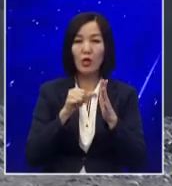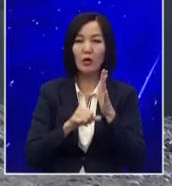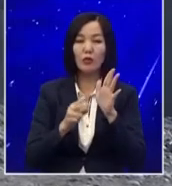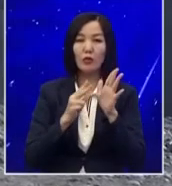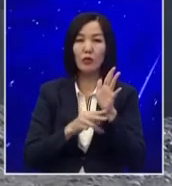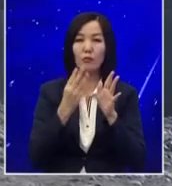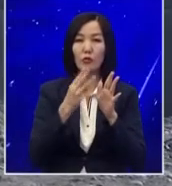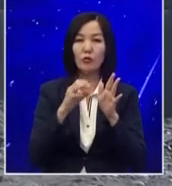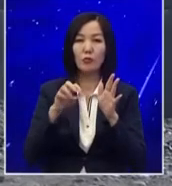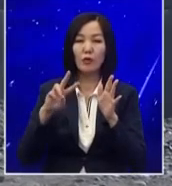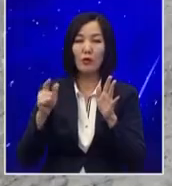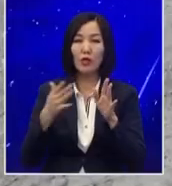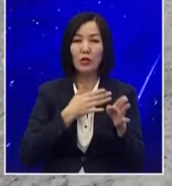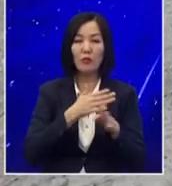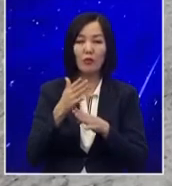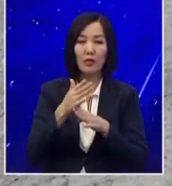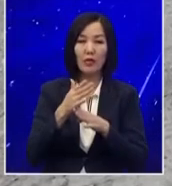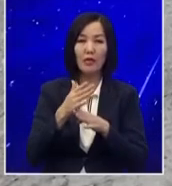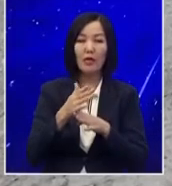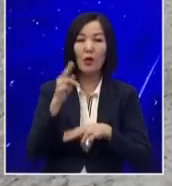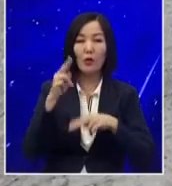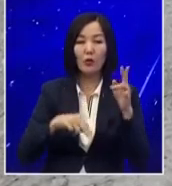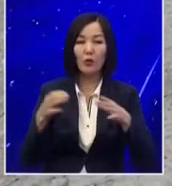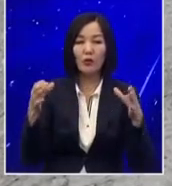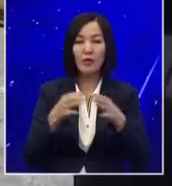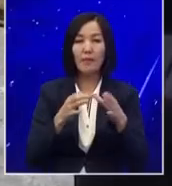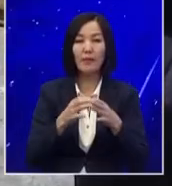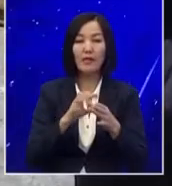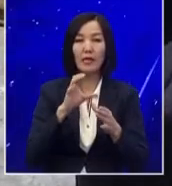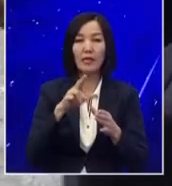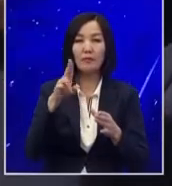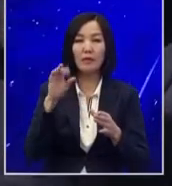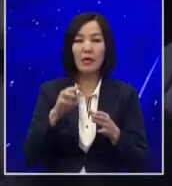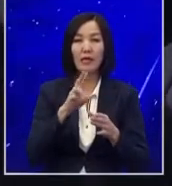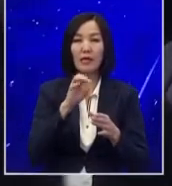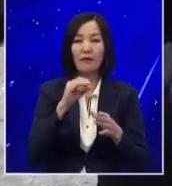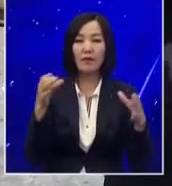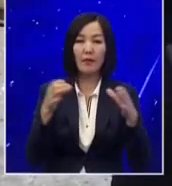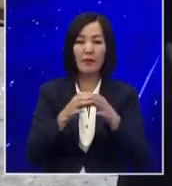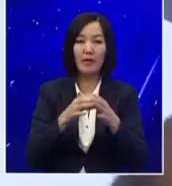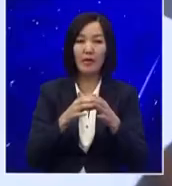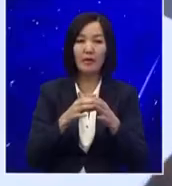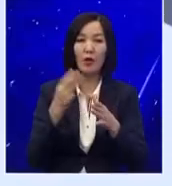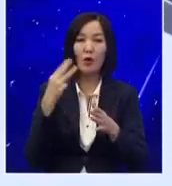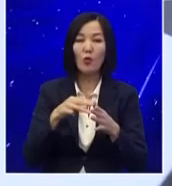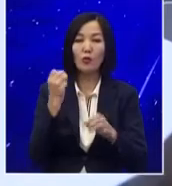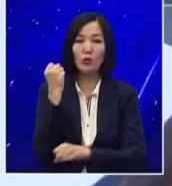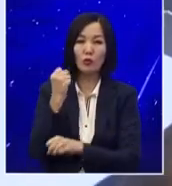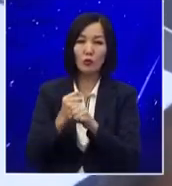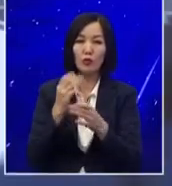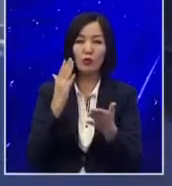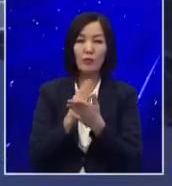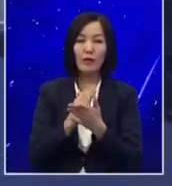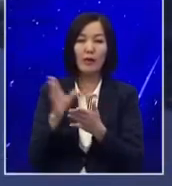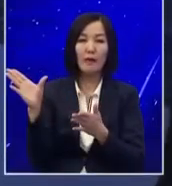673 миллион теңгеден аса қаражат бөлінген. Мердігер алматылық Эспа Нефт компаниясы. Еңбекке 30 адам тартылған, барлығы